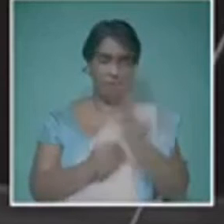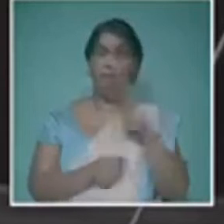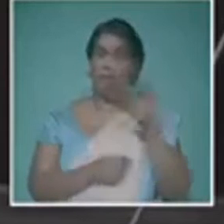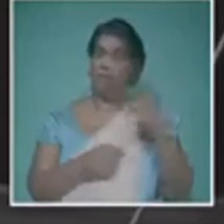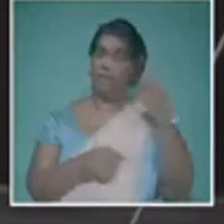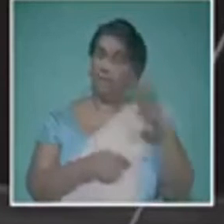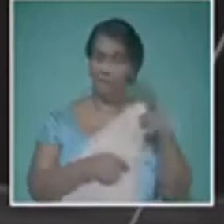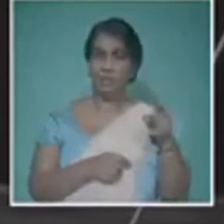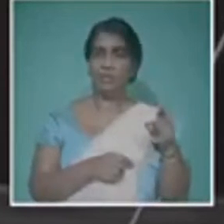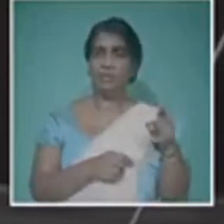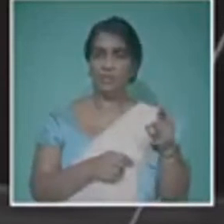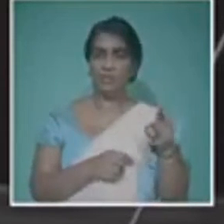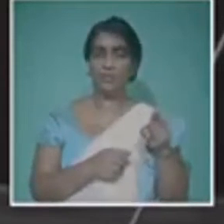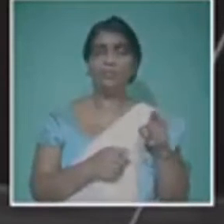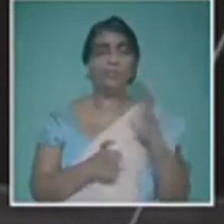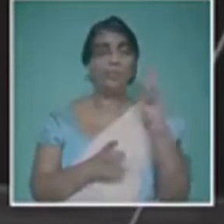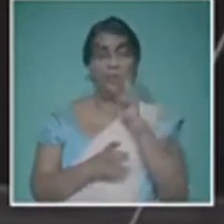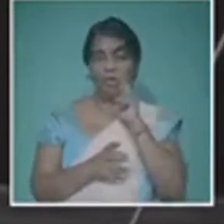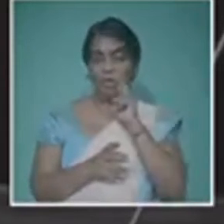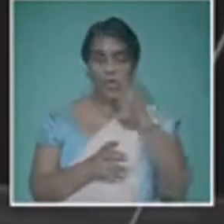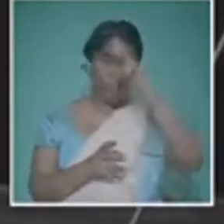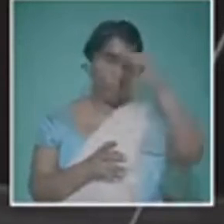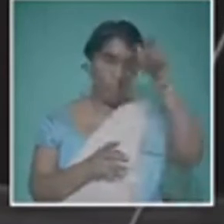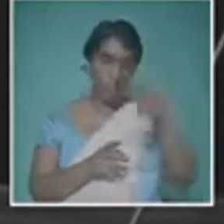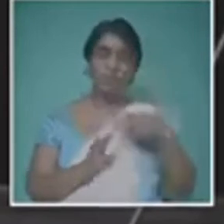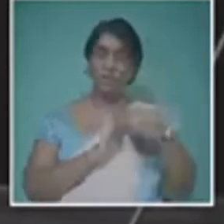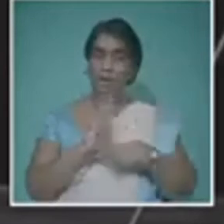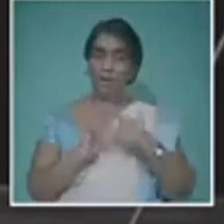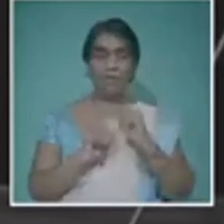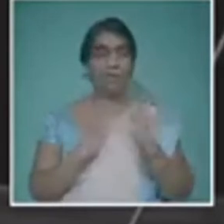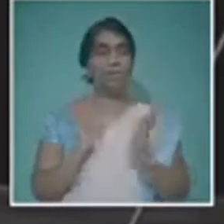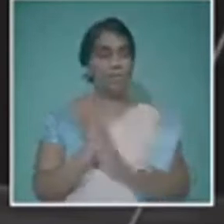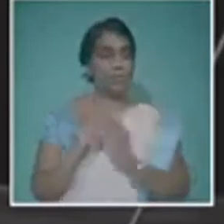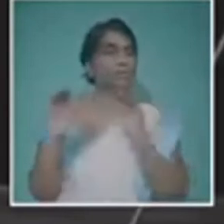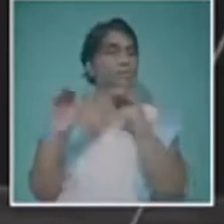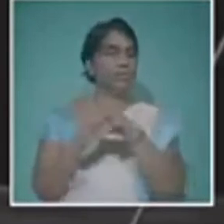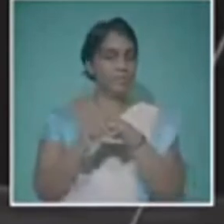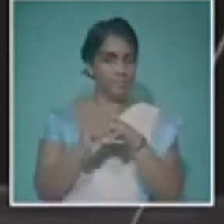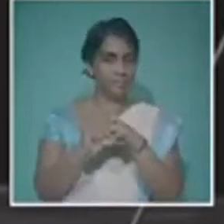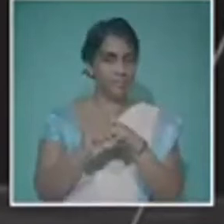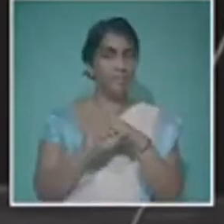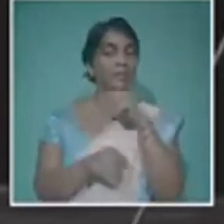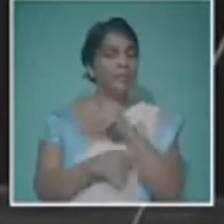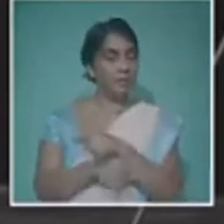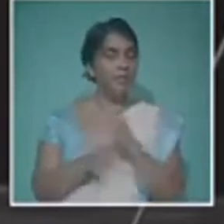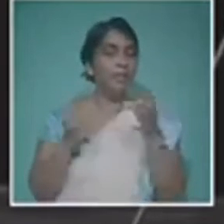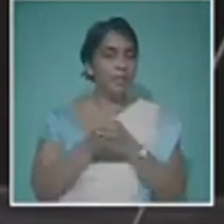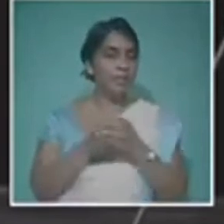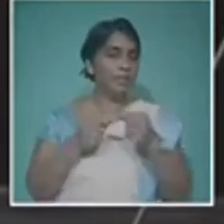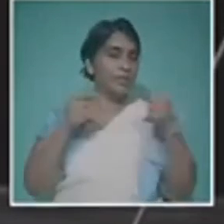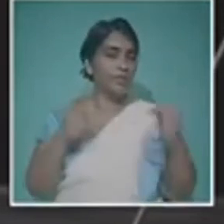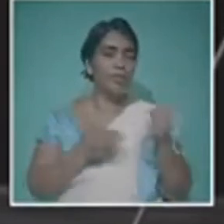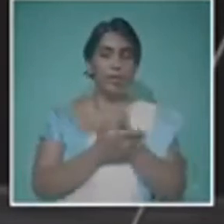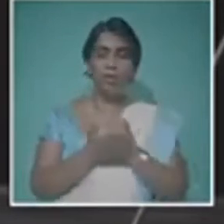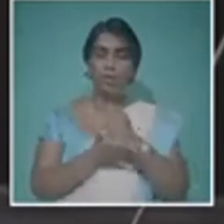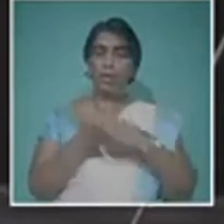இனிசா தமாய் ரணில் விக்ரமசிங்க மத்மா மேரட்டி அகமத்தி வரை ஹெட்ட பத்துக்கிறது ஏகட்ட பக்ஷ விபக்ஷ ஹெமோம